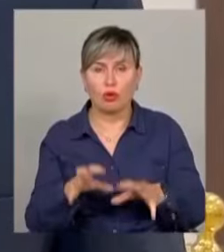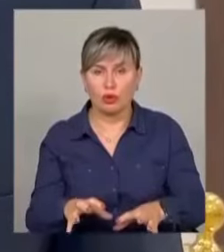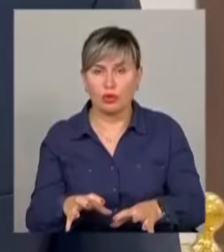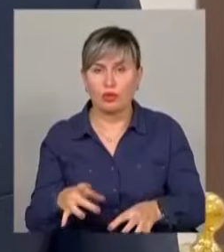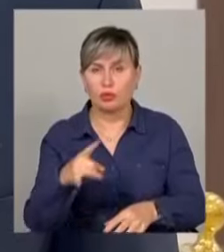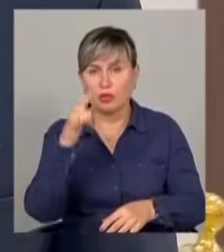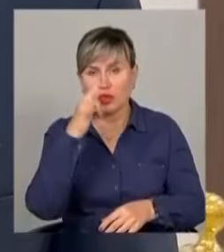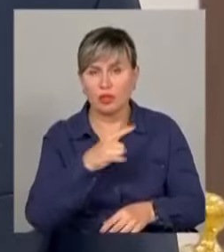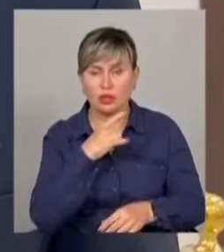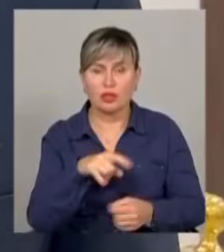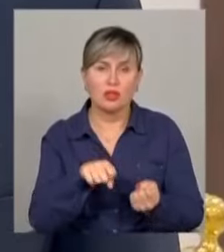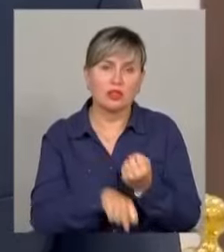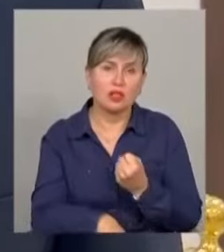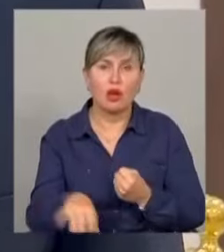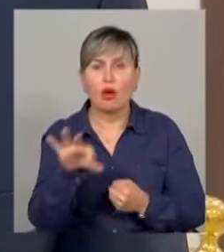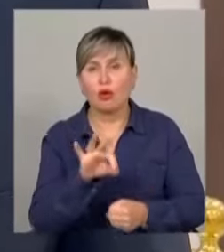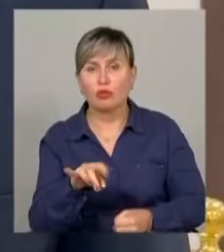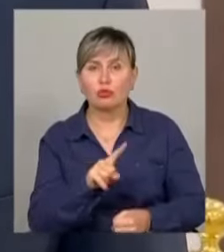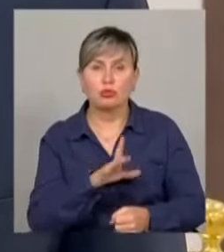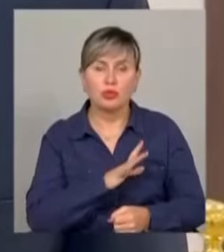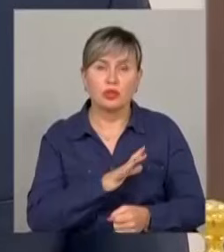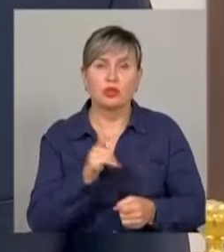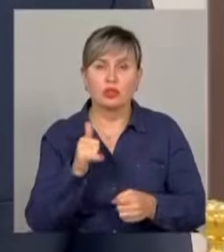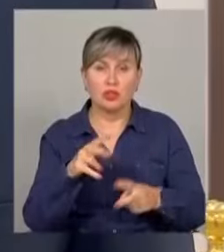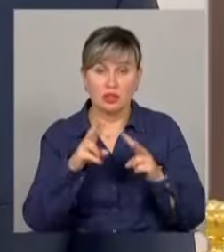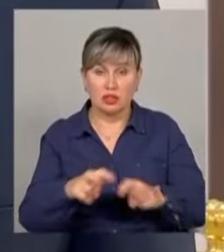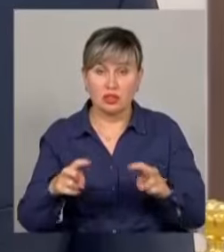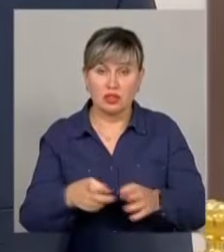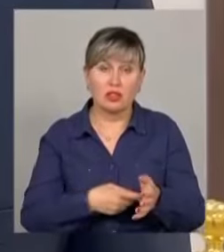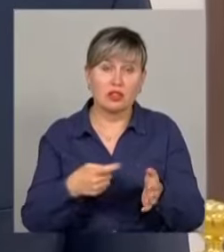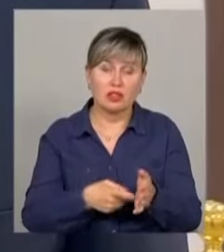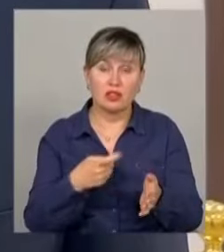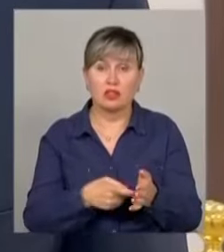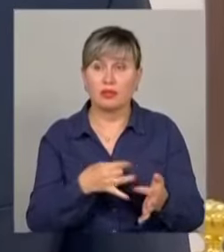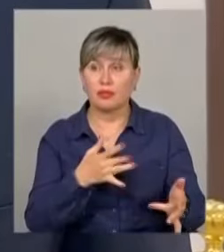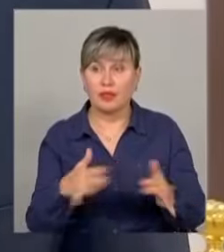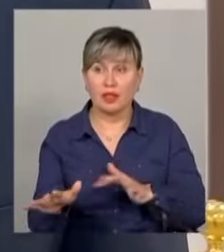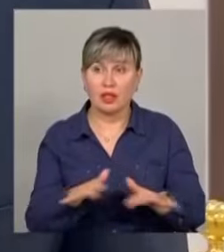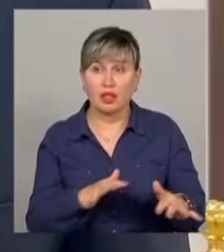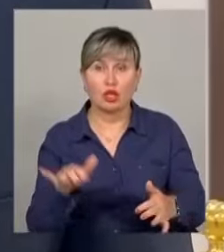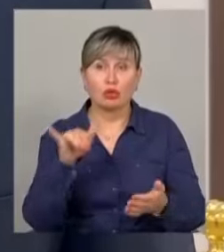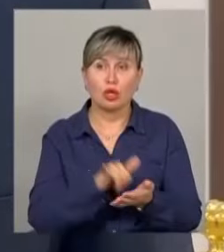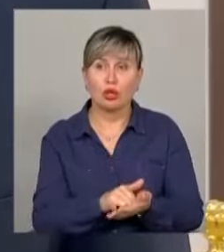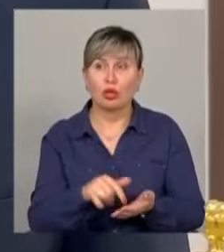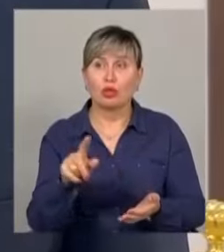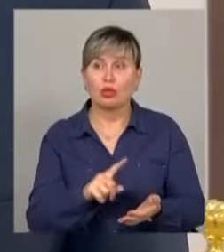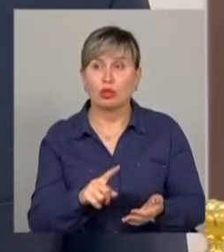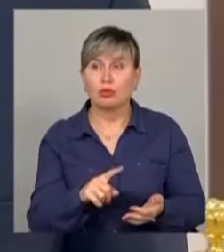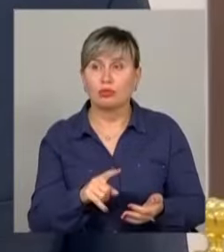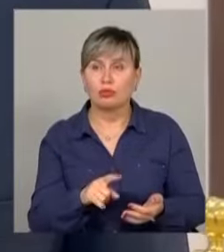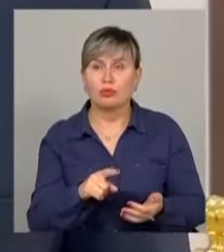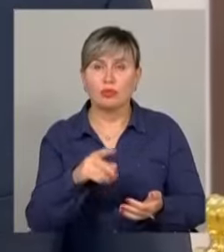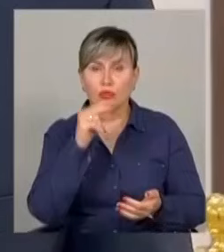То есть насильственные действия сексуального характера. В ходе следственных действий и оперативно-розыскных мероприятий установлен